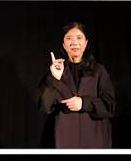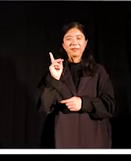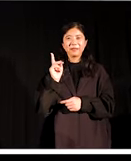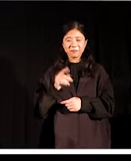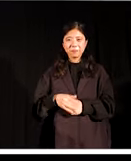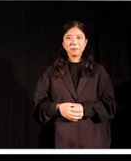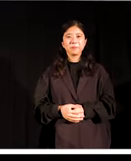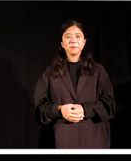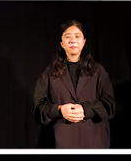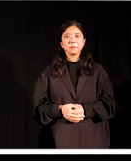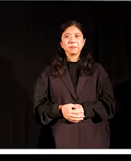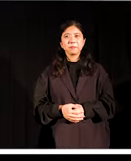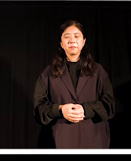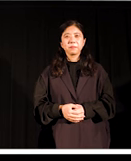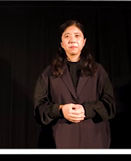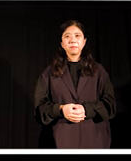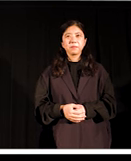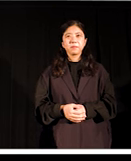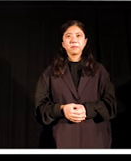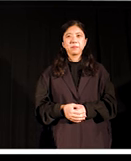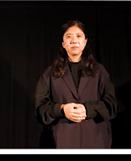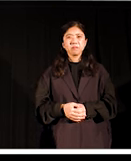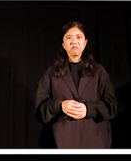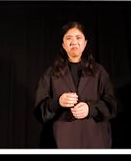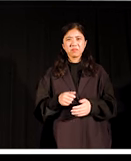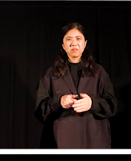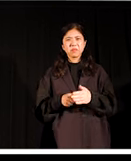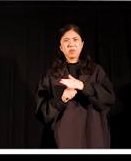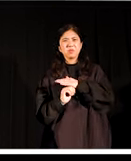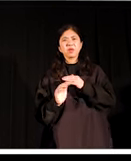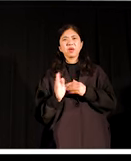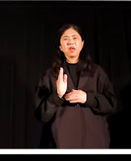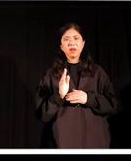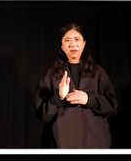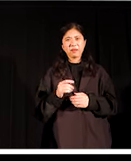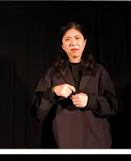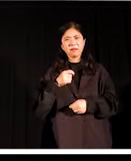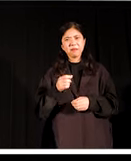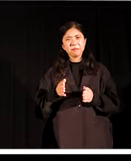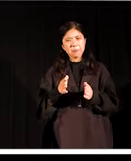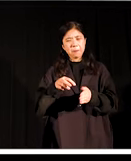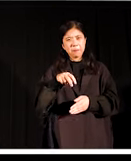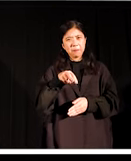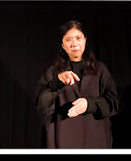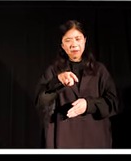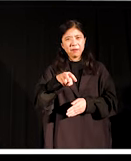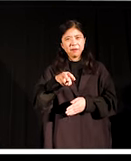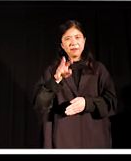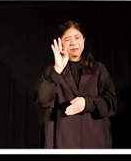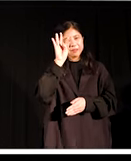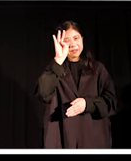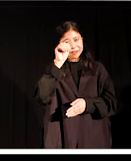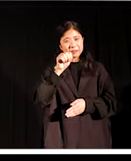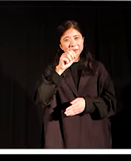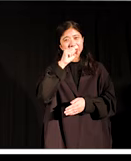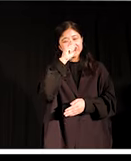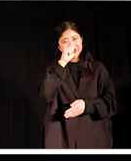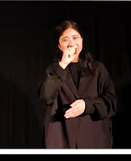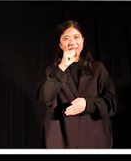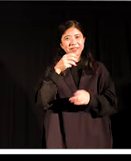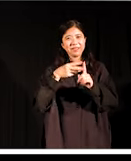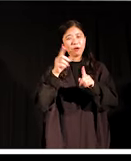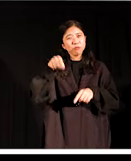ナンクルナイサーなんですねこれはあのくじけずに正しい道を歩むべく努力すればいつかきっと良い日が来るっていう意味に